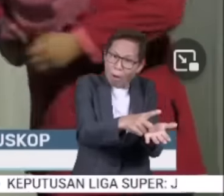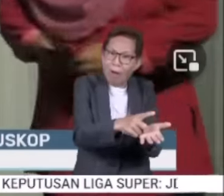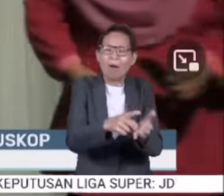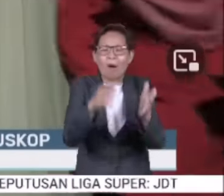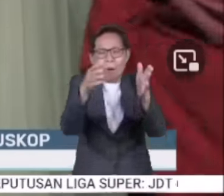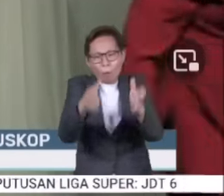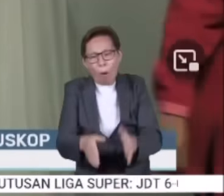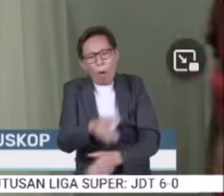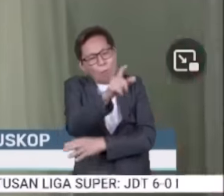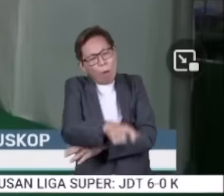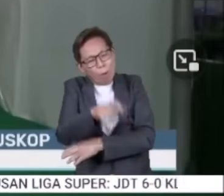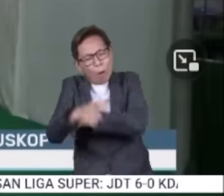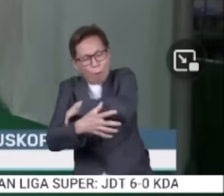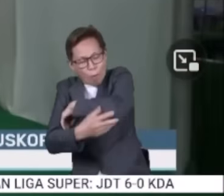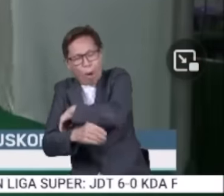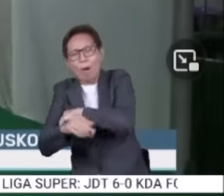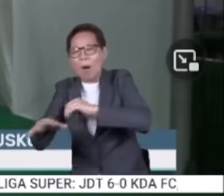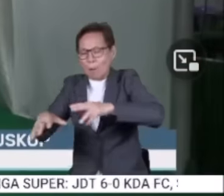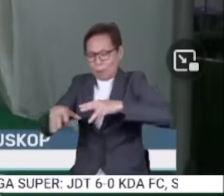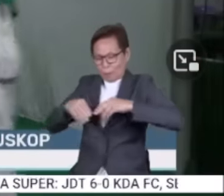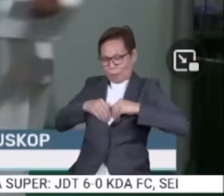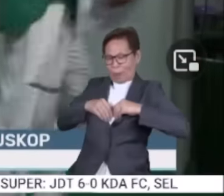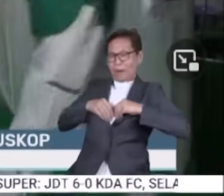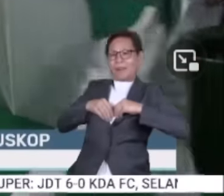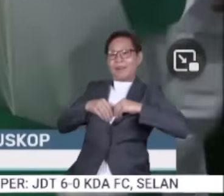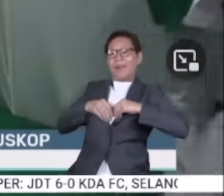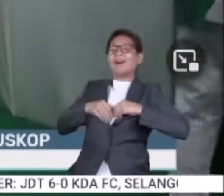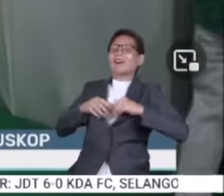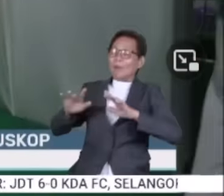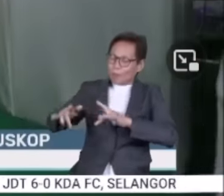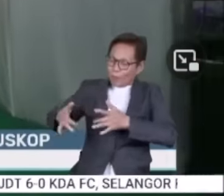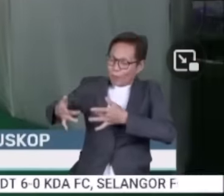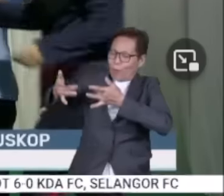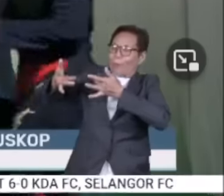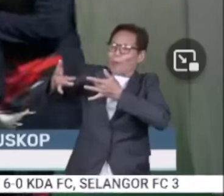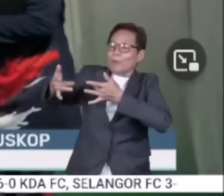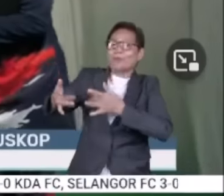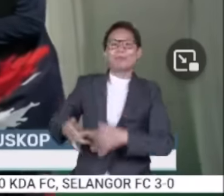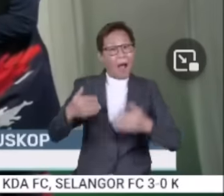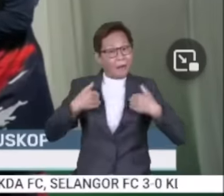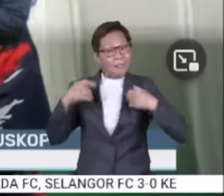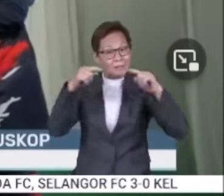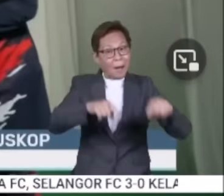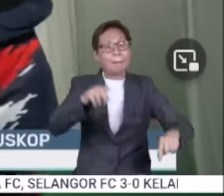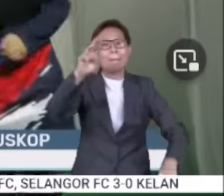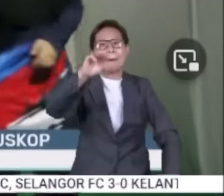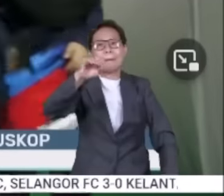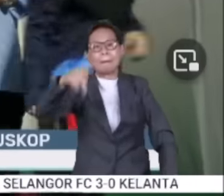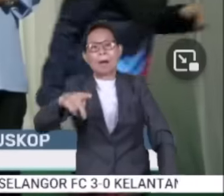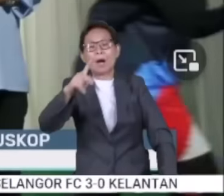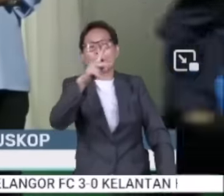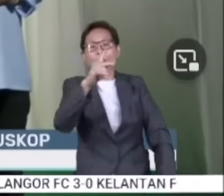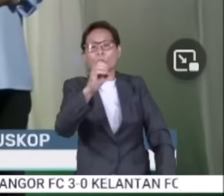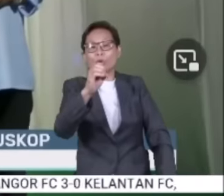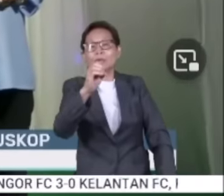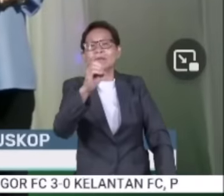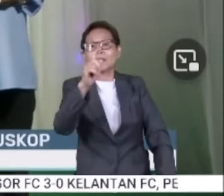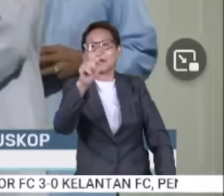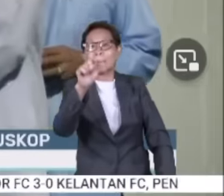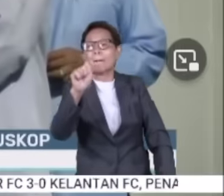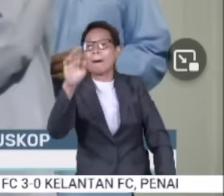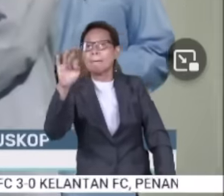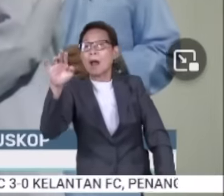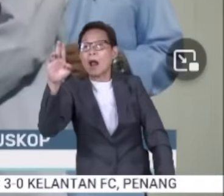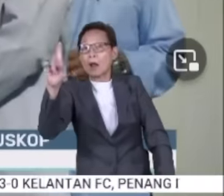para asnaf tadi yang menerima sumbangan akan meringankan beban mereka. Turut hadir Ahli Parlimen Kota Belud Isna Raisah